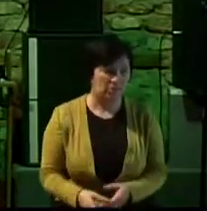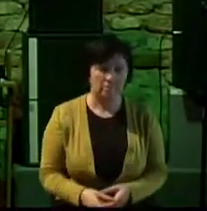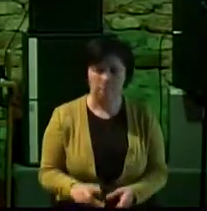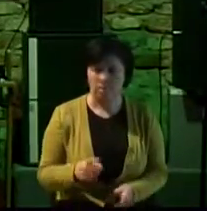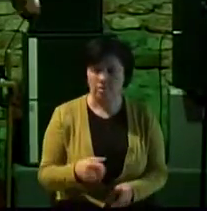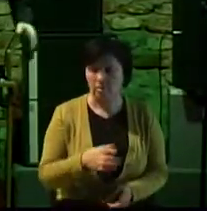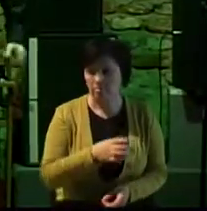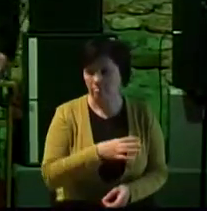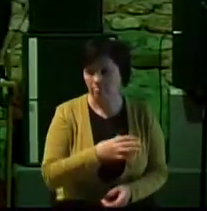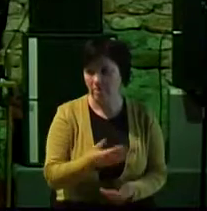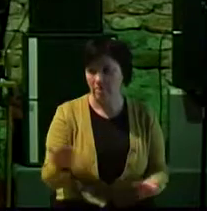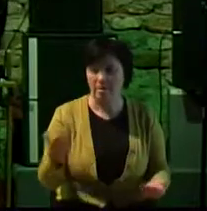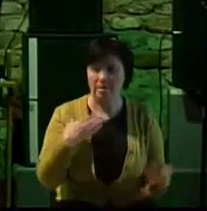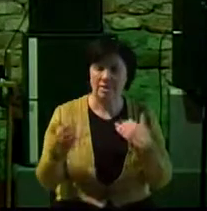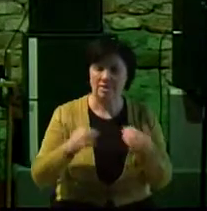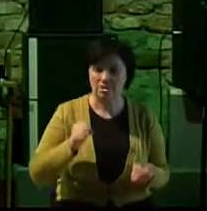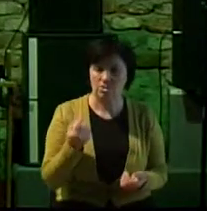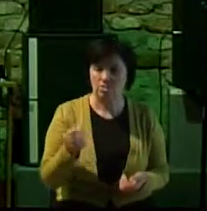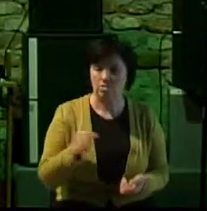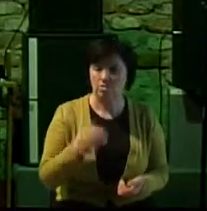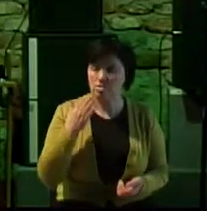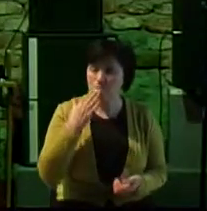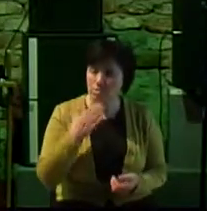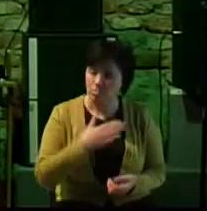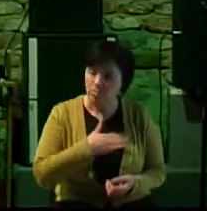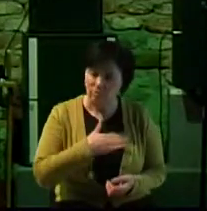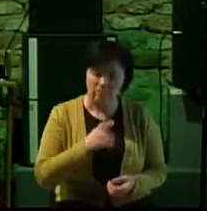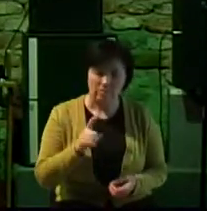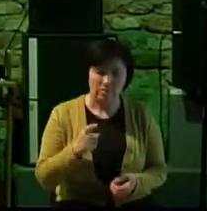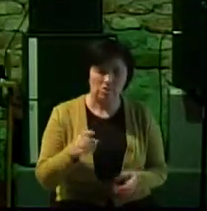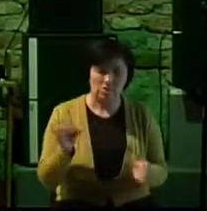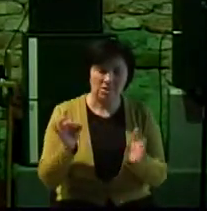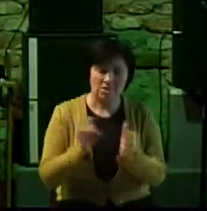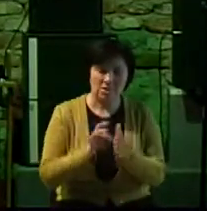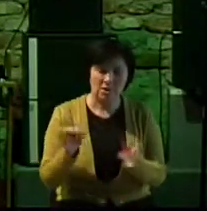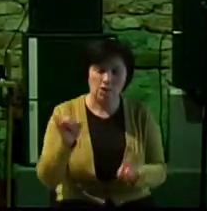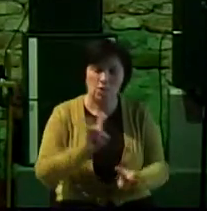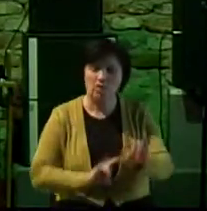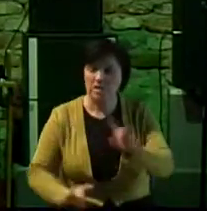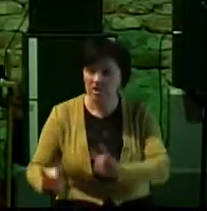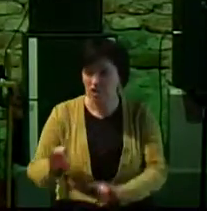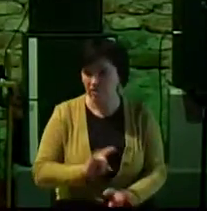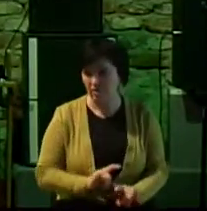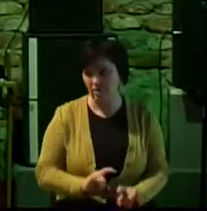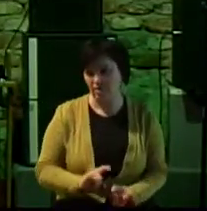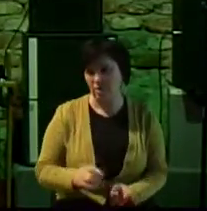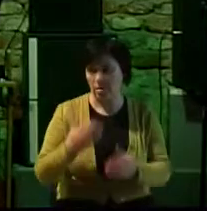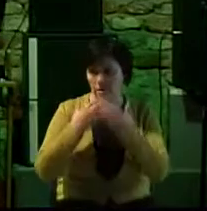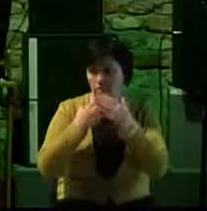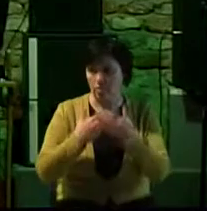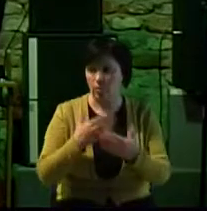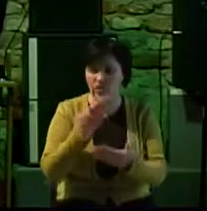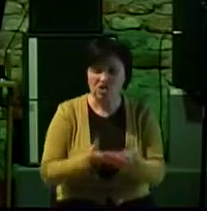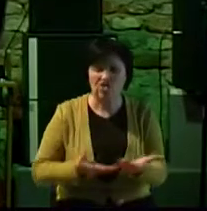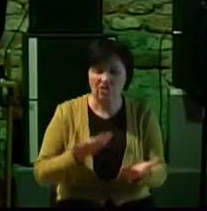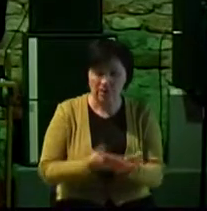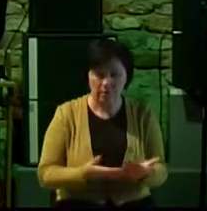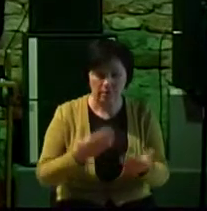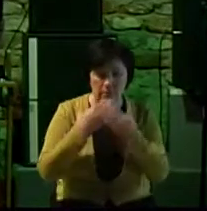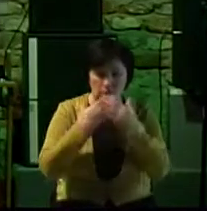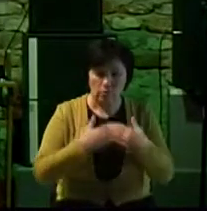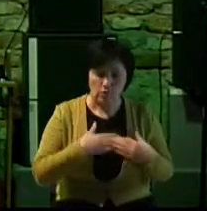чтобы мы относились друг к другу с любовью, потому что цель увещевания – любовь от чистого сердца.